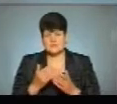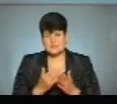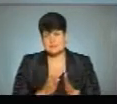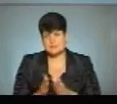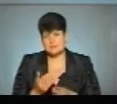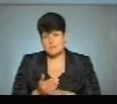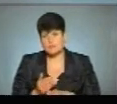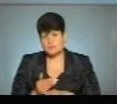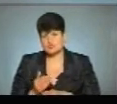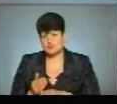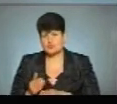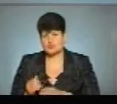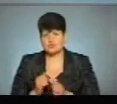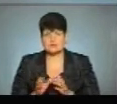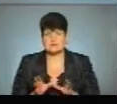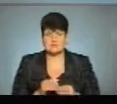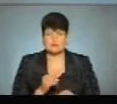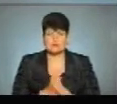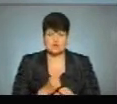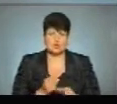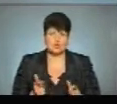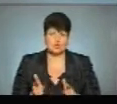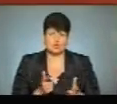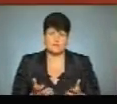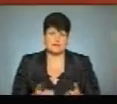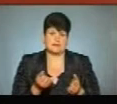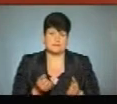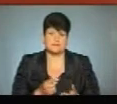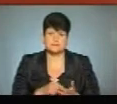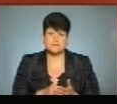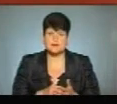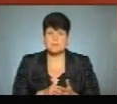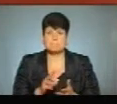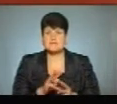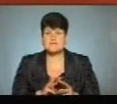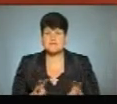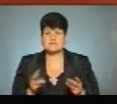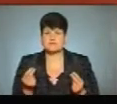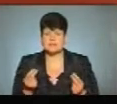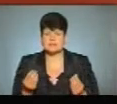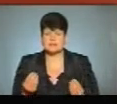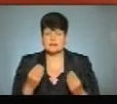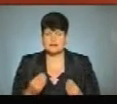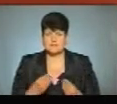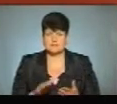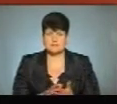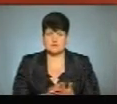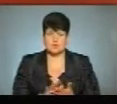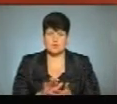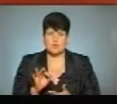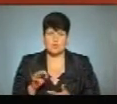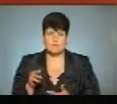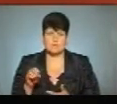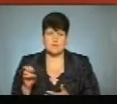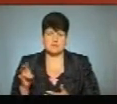Але по чуть-чуть кожен співпрацює і готові підтримати. Міста. Міністерство фінансів дає безкоштовну платформу Open